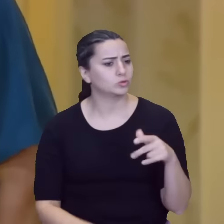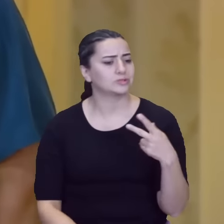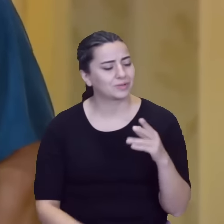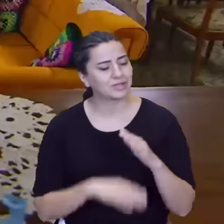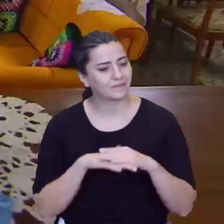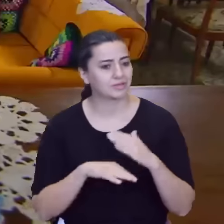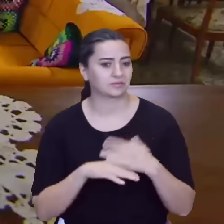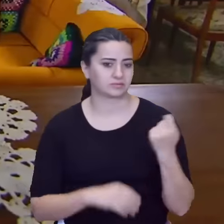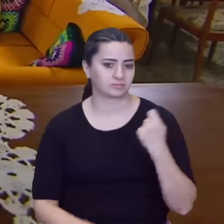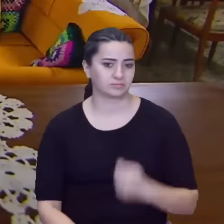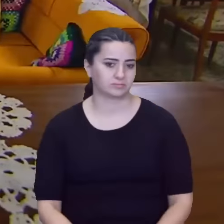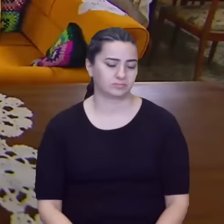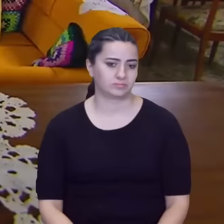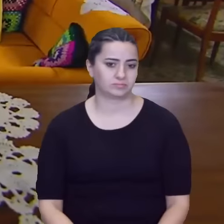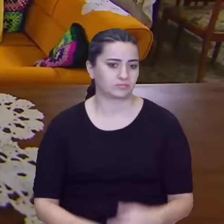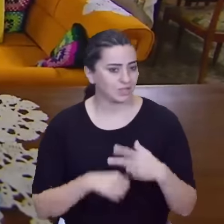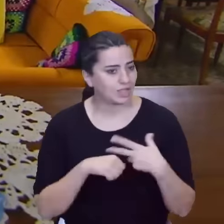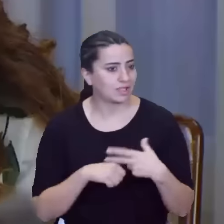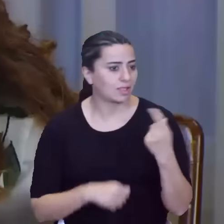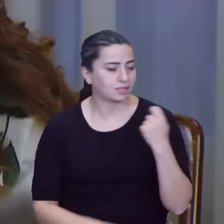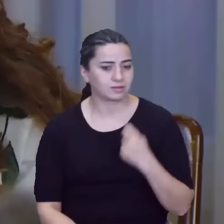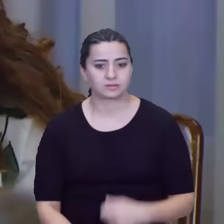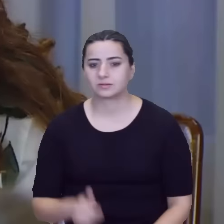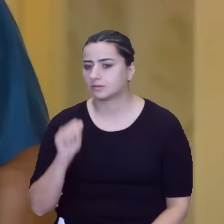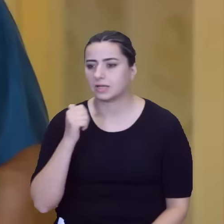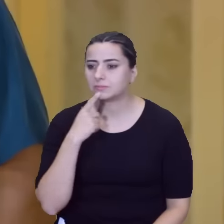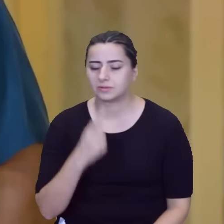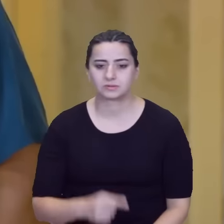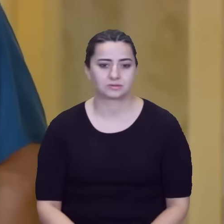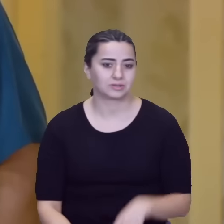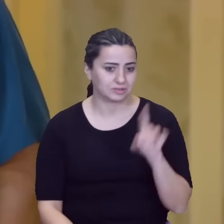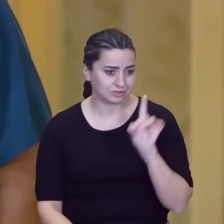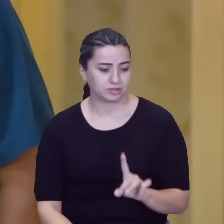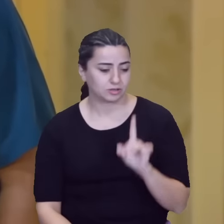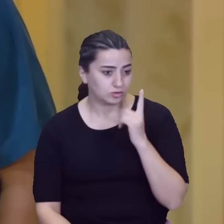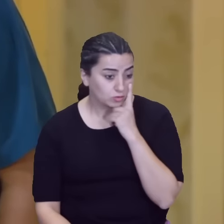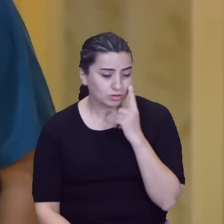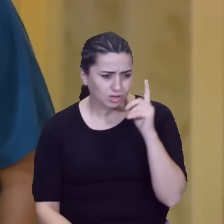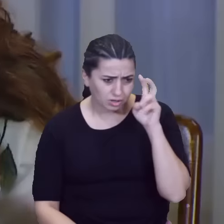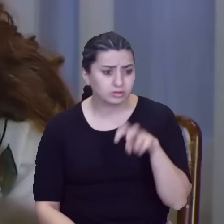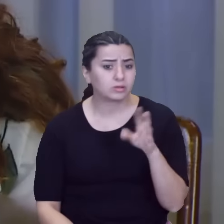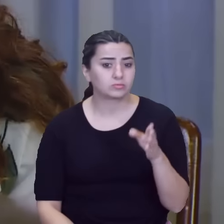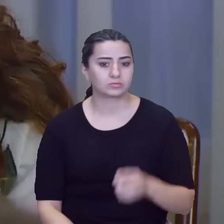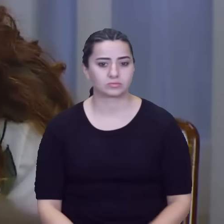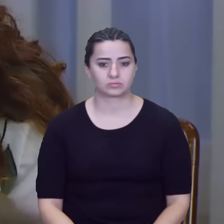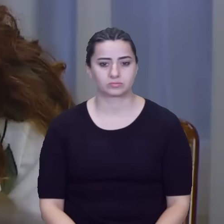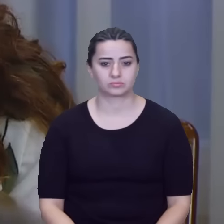böyle yavaş yavaş. Dene dedi, yürü dedi doktor. Ne zaman dedi? İlk gördüğünde demişti ya, hatırlamıyor musun